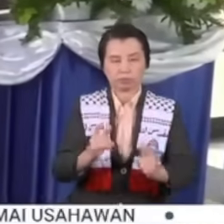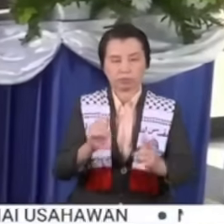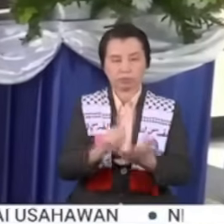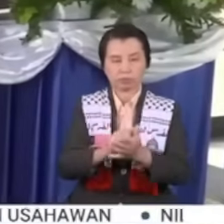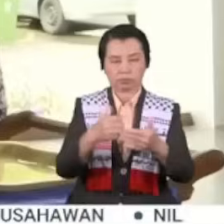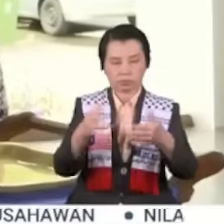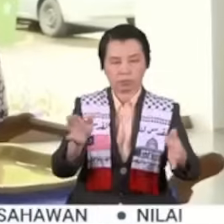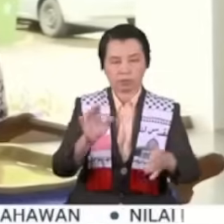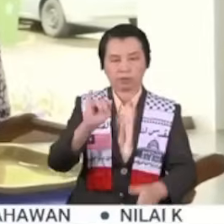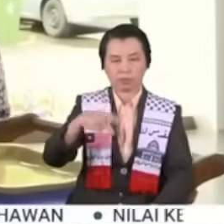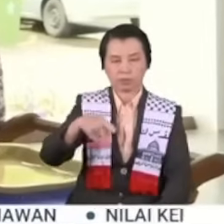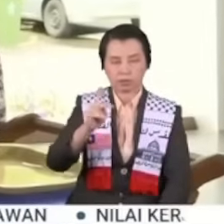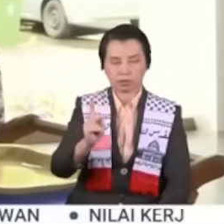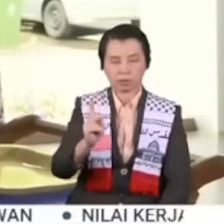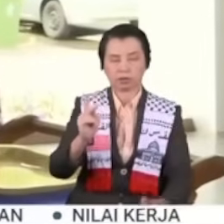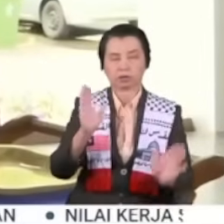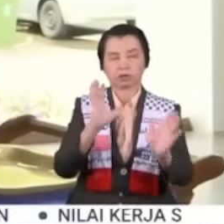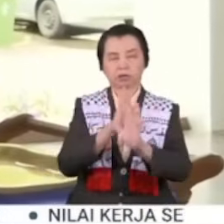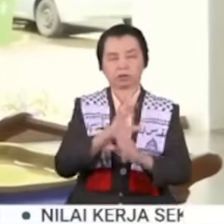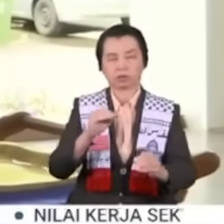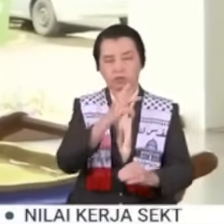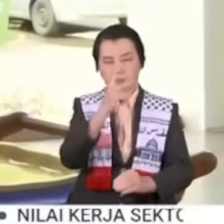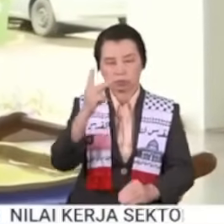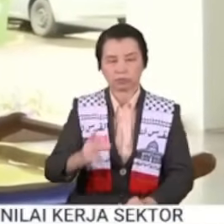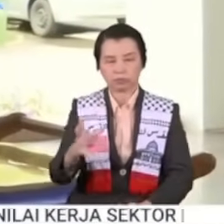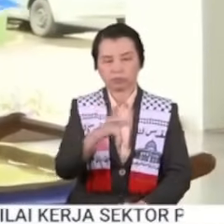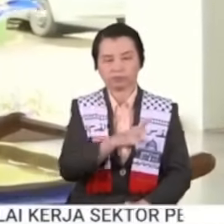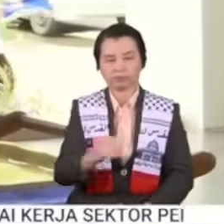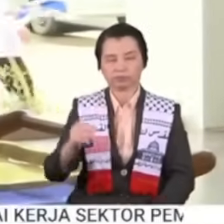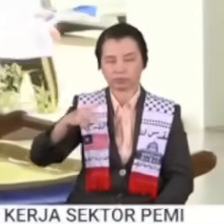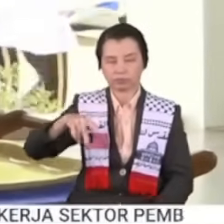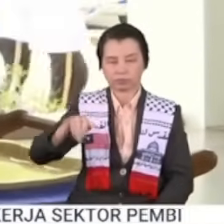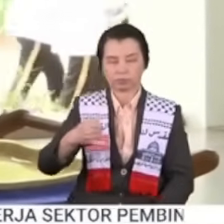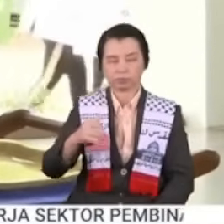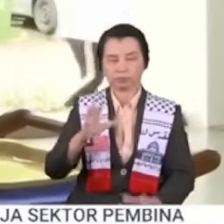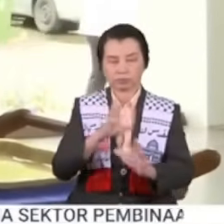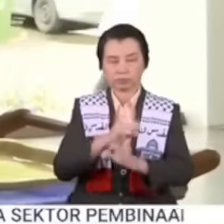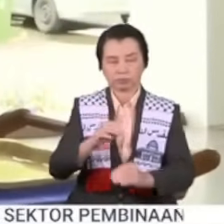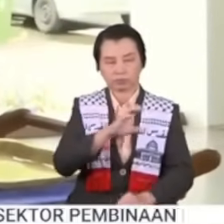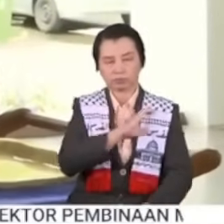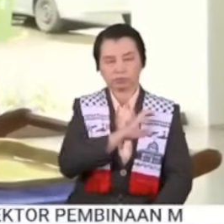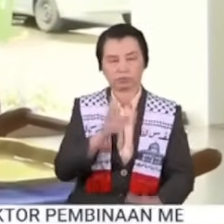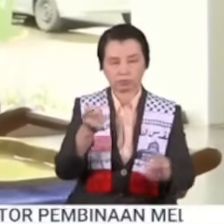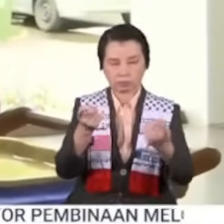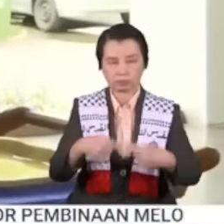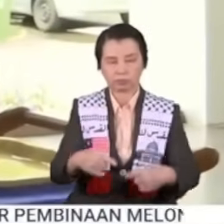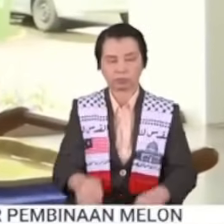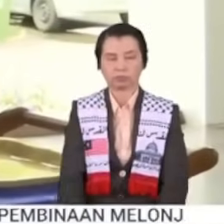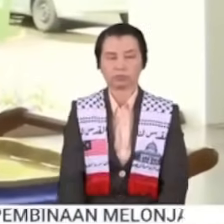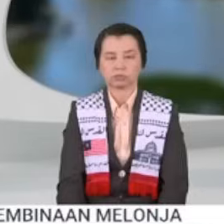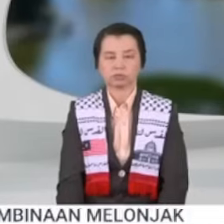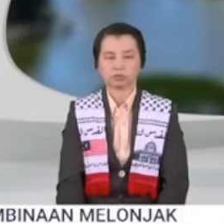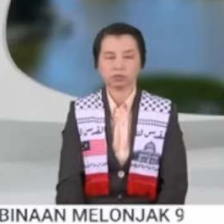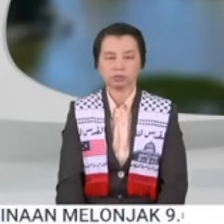IPK Sarawak di Kuching turut hadir ialah timbalan pesuruhjaya polis Sarawak dcp Datuk manca